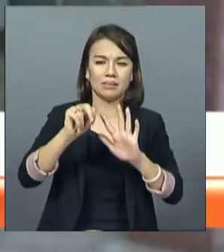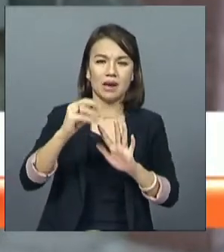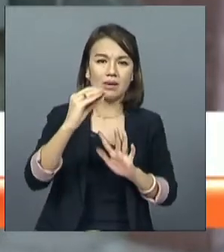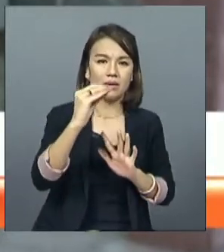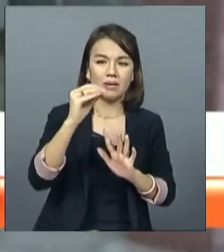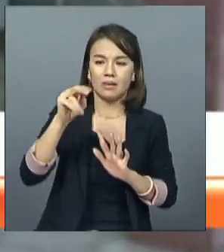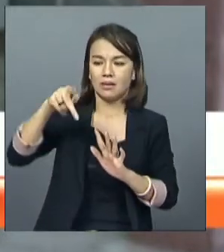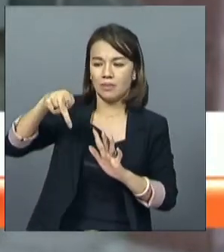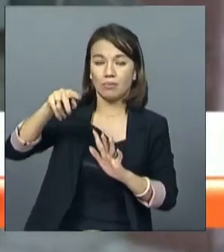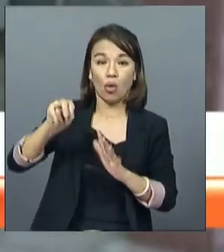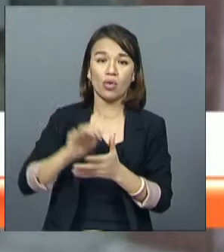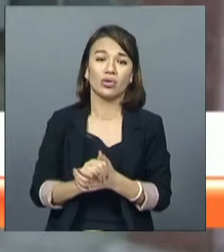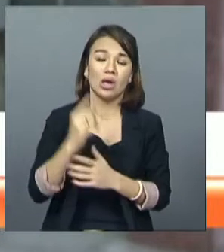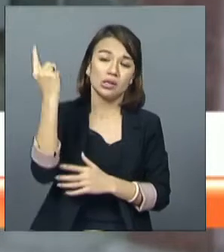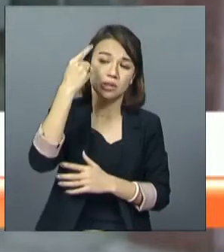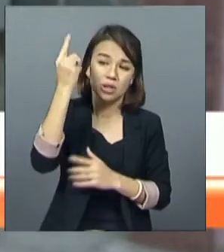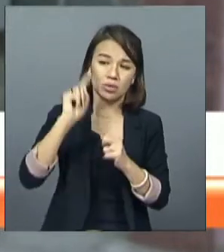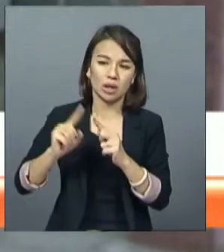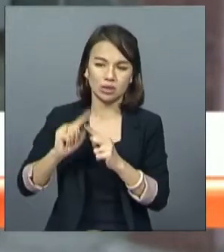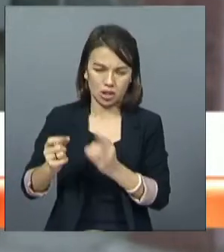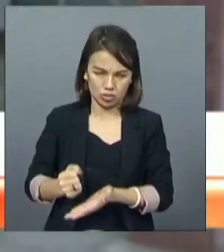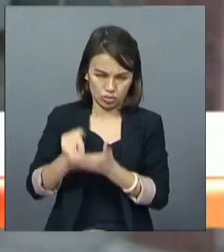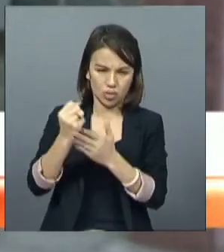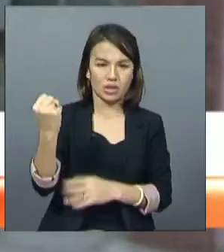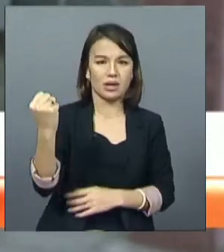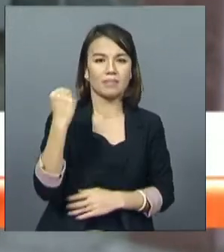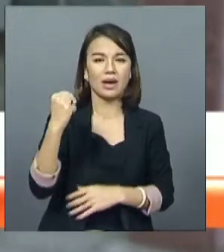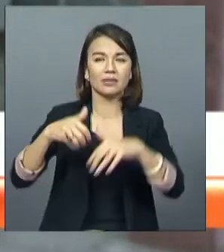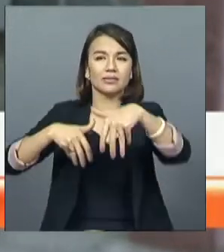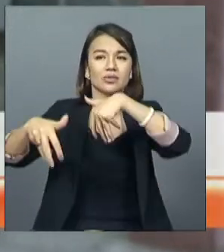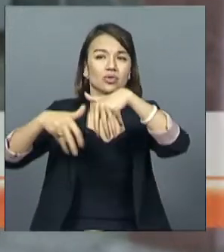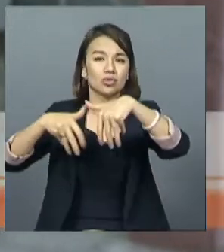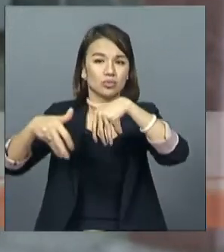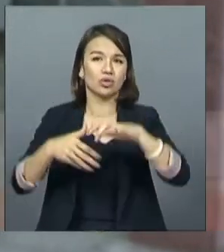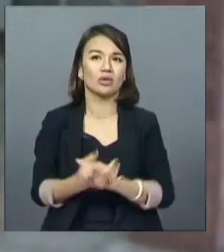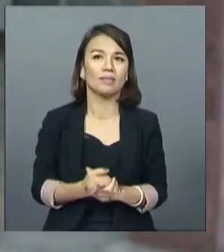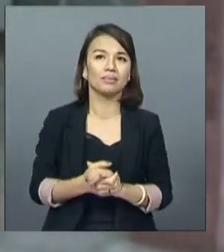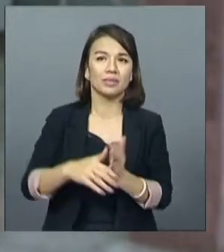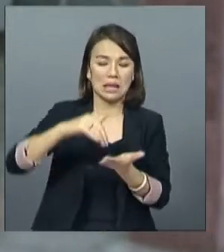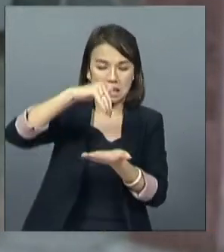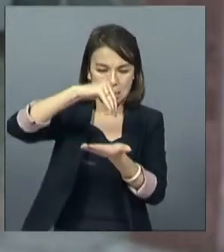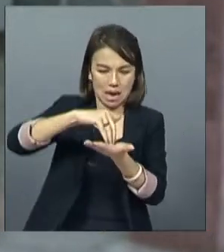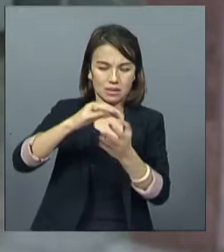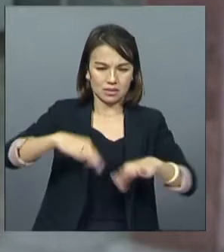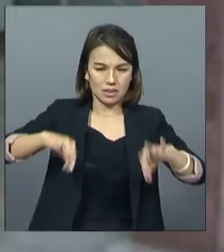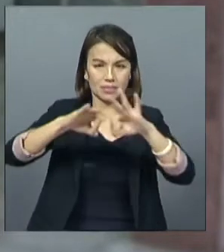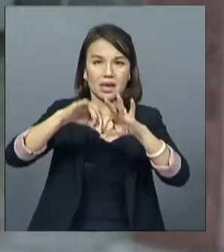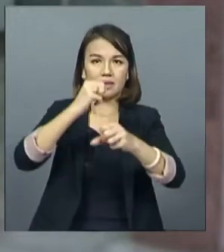เป็นเครื่องมือในการสร้างความเข้มแข็งของชุมชนโดยหลักการเพราะว่าเข